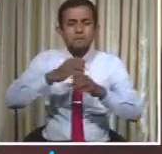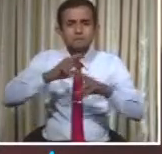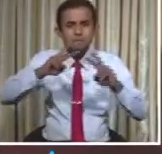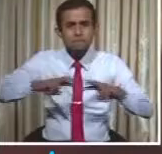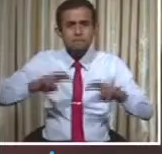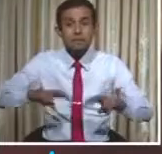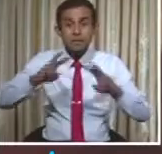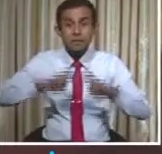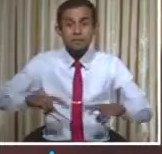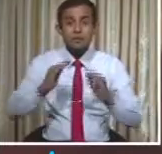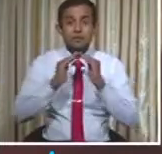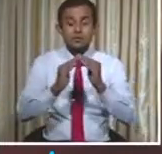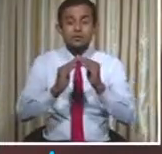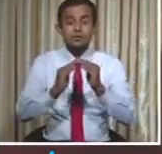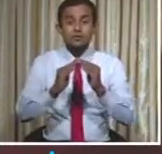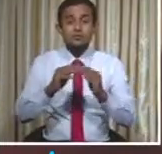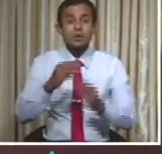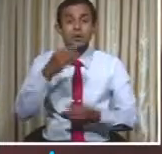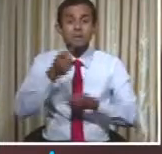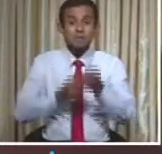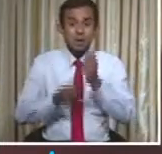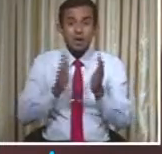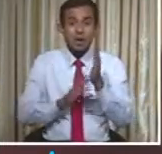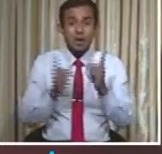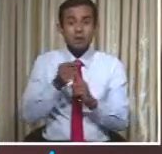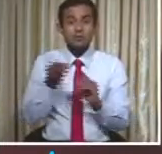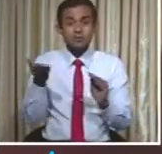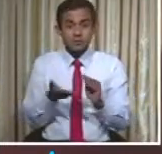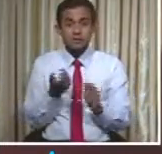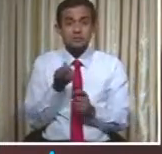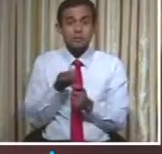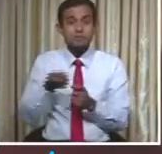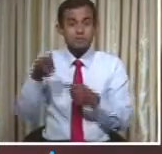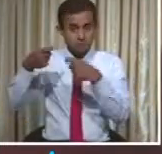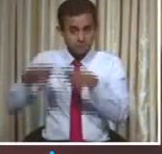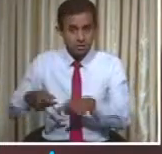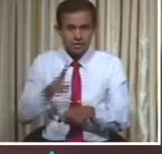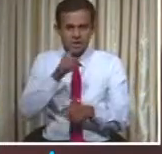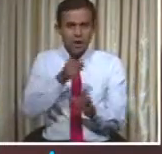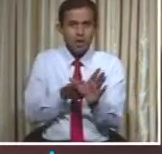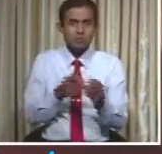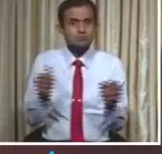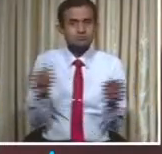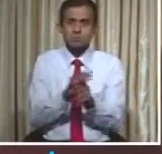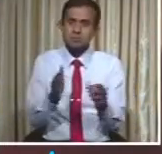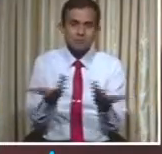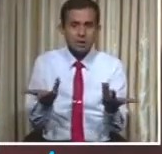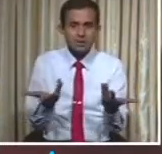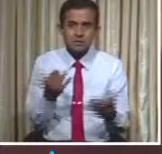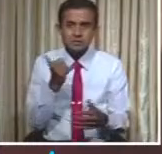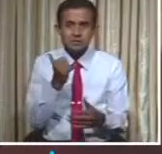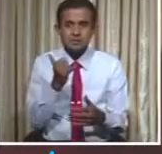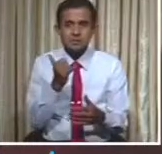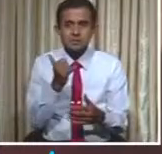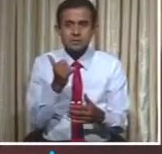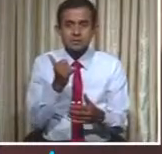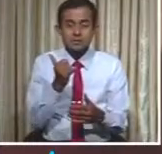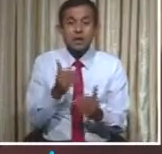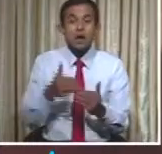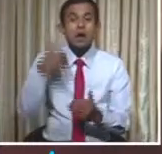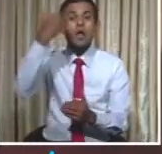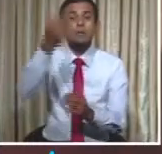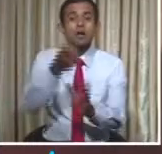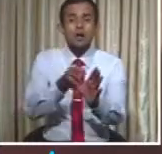පුළුවන් පරිශේණාගාර පද්ධතියක් වෙළඳ අමාත්‍යාංශයේ මුදලක් වෙන් කරගෙන ඒක එක අවුරුද්දෙන් ඔක්කොම කරන්න බැරි වෙයි බඳුල ගුණාද නැමෙතුමා. හැබැයි ලබන